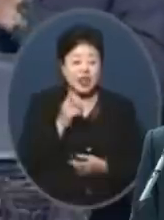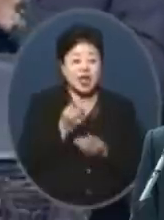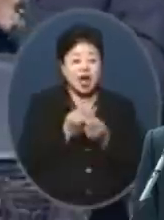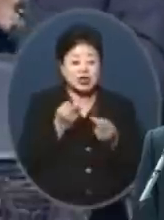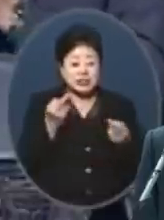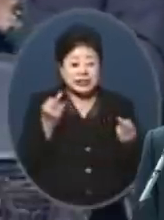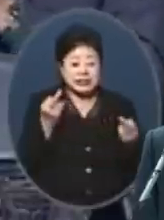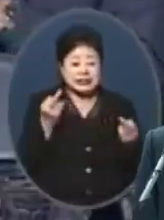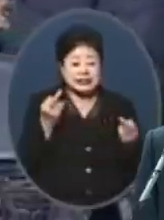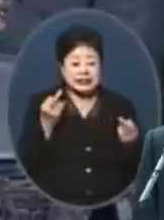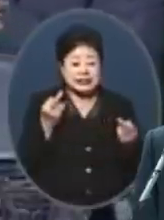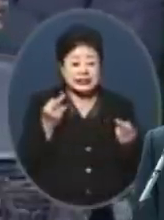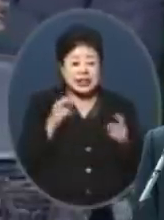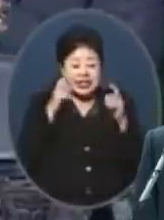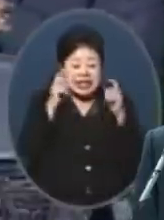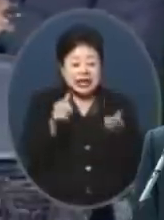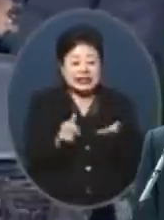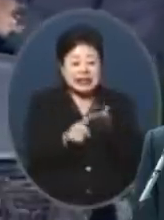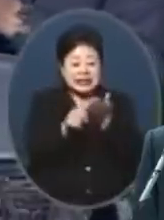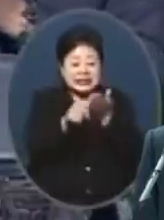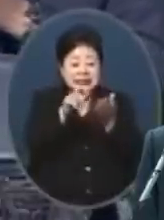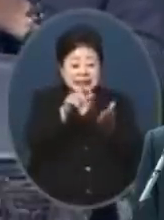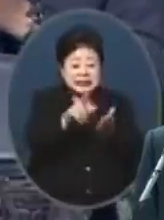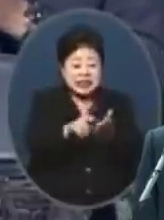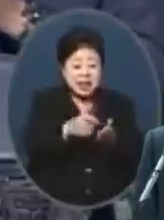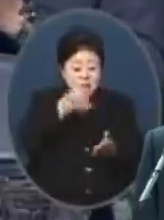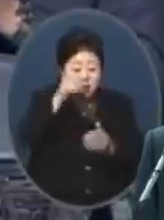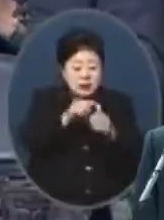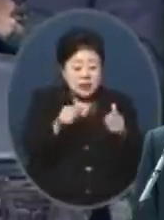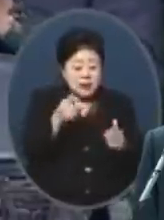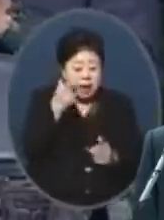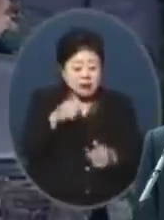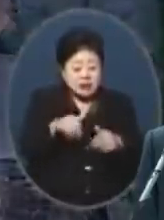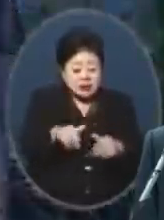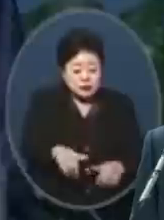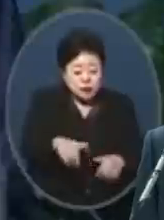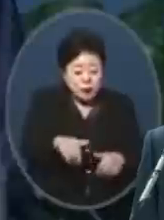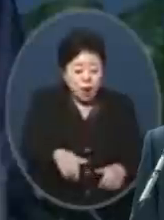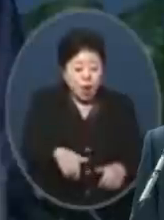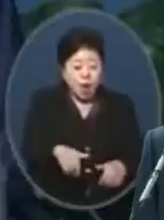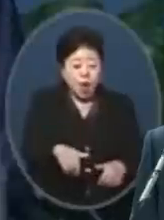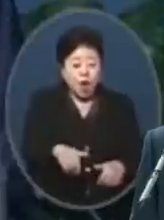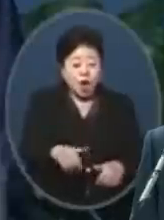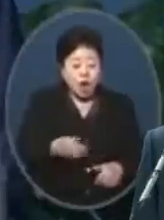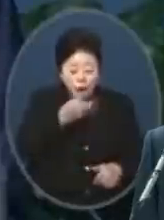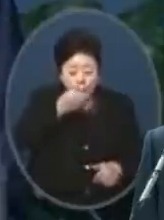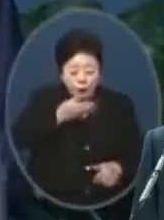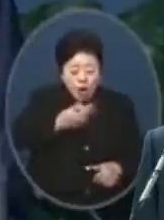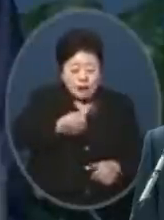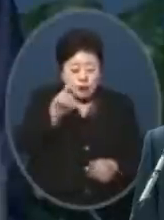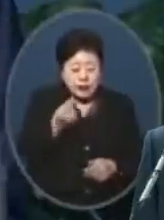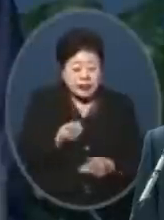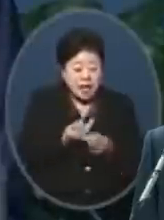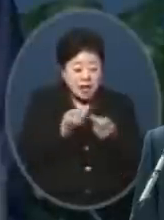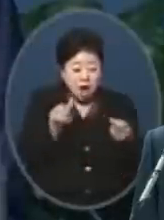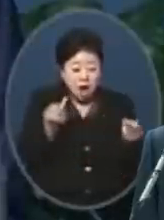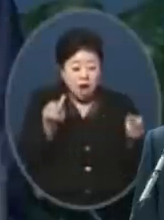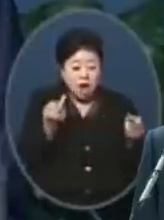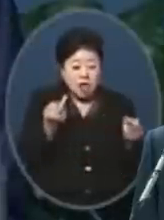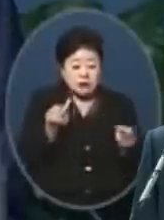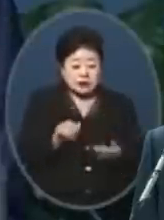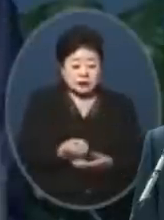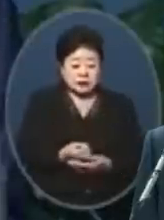형들이 양떼를 치는데 요셉이 아버지 심부름으로 음식을 가지고서 형들인데